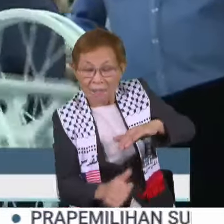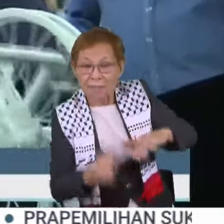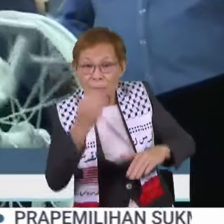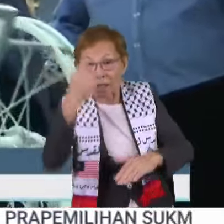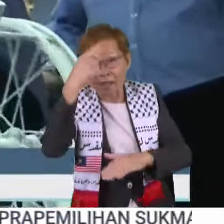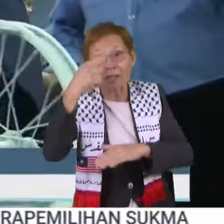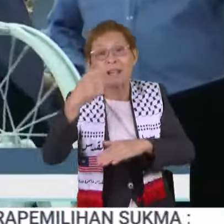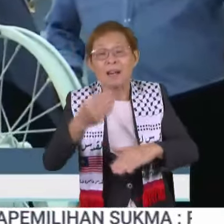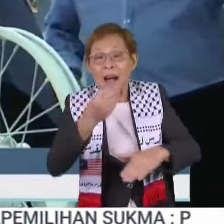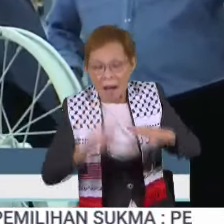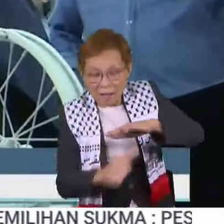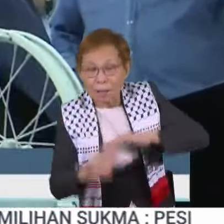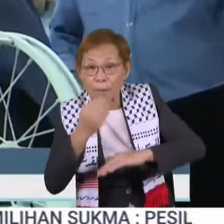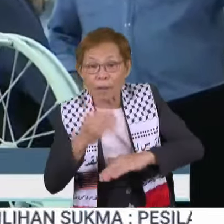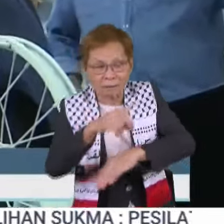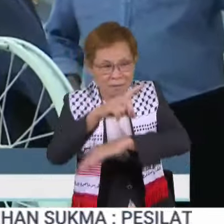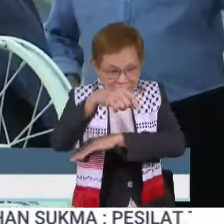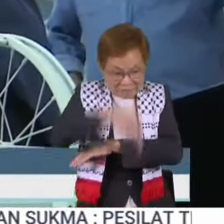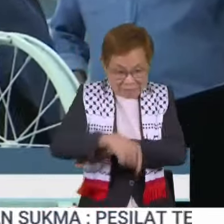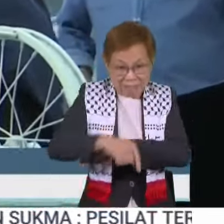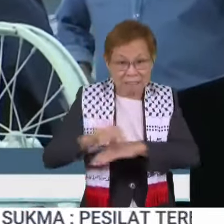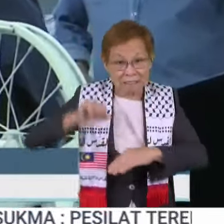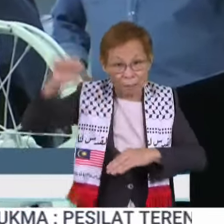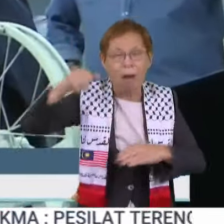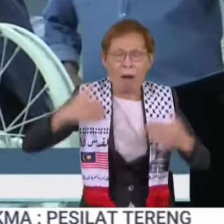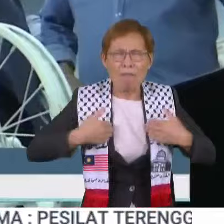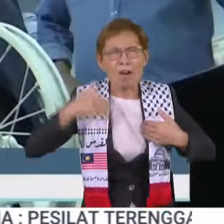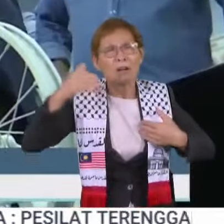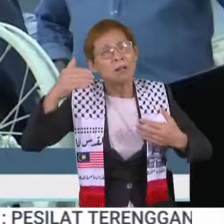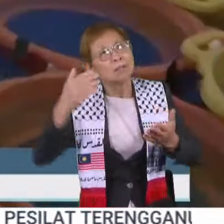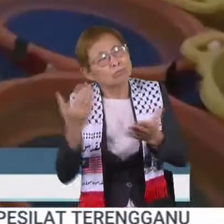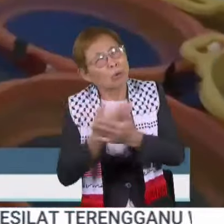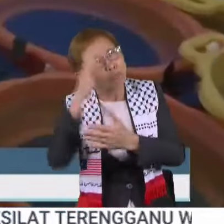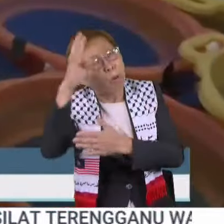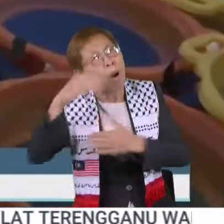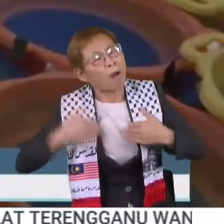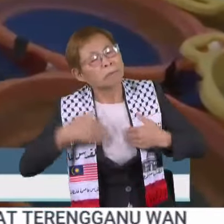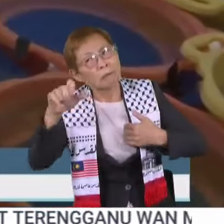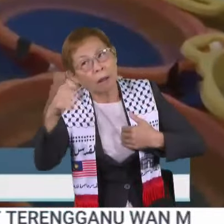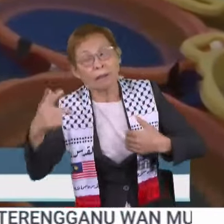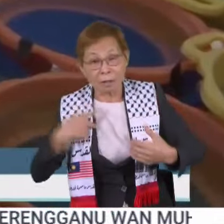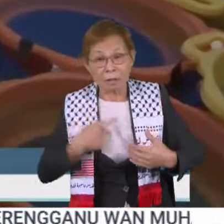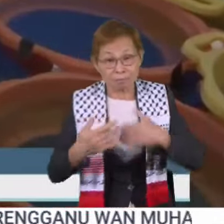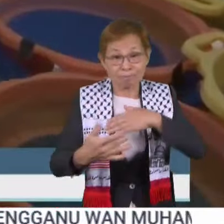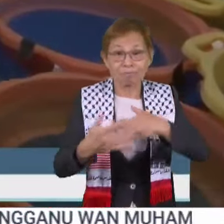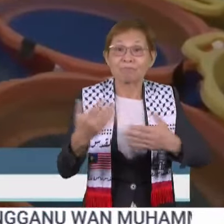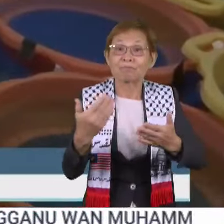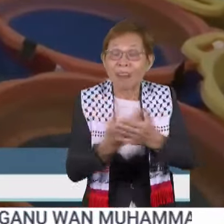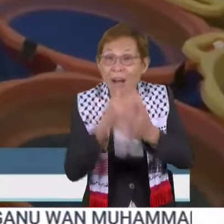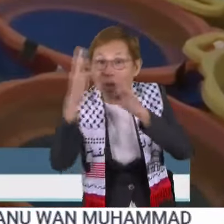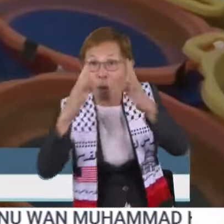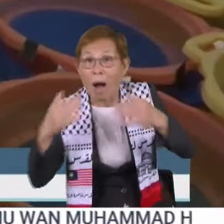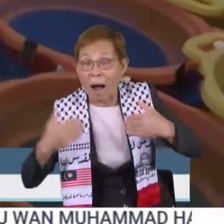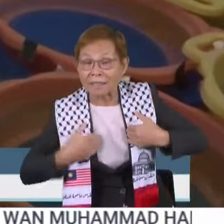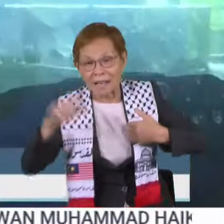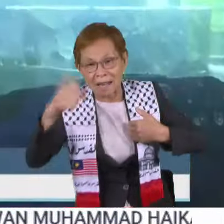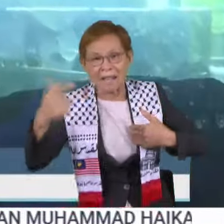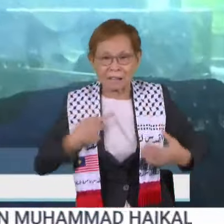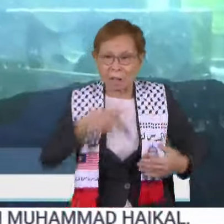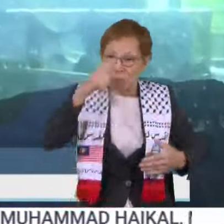ini saya pikir ini antara inovasi-inovasi ada lagi yang lain yang perlu kita